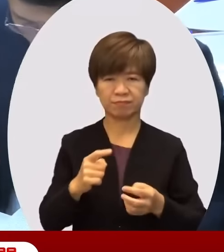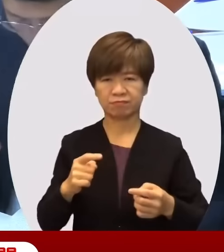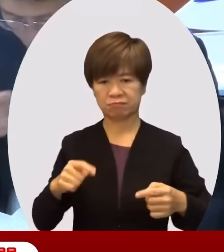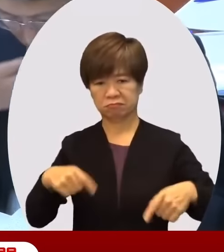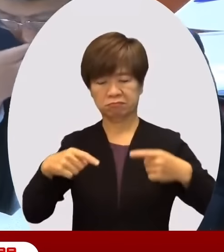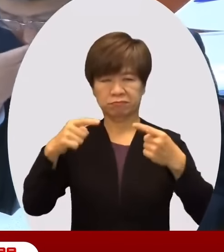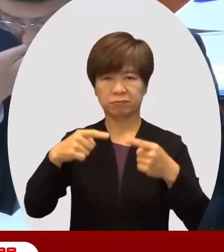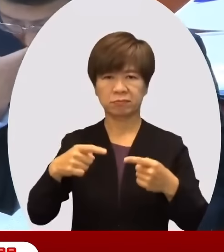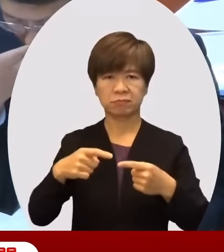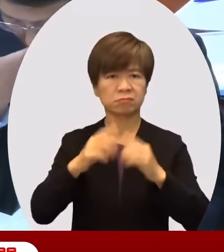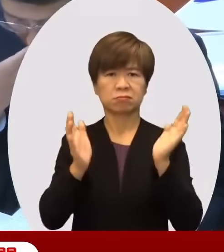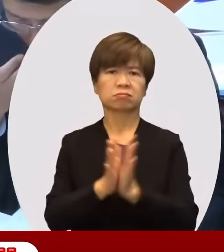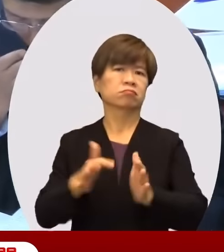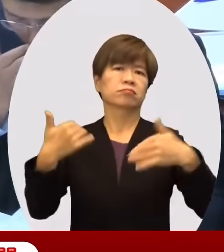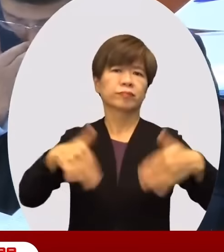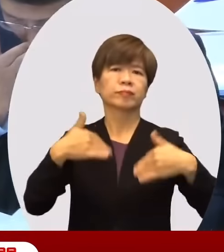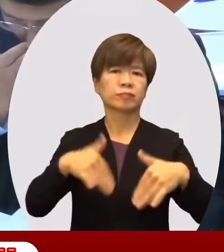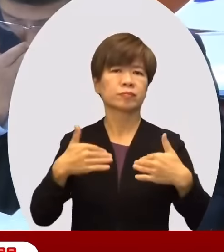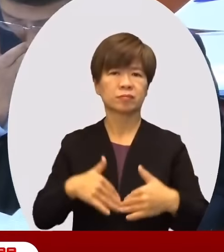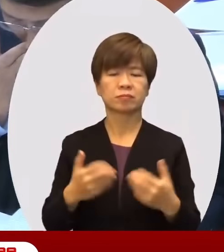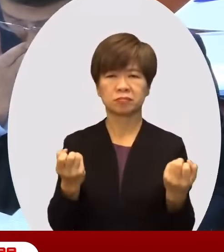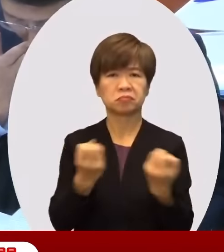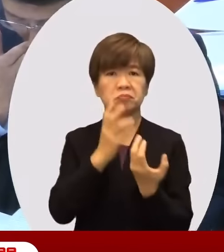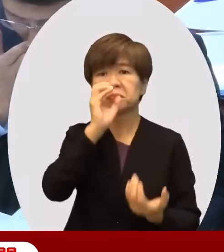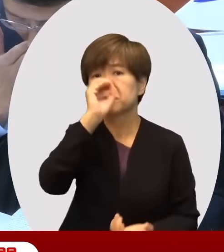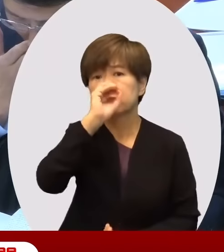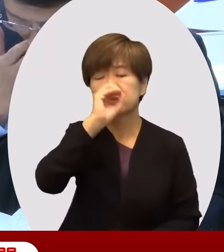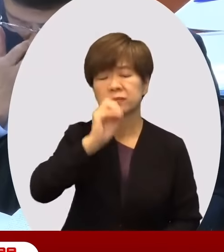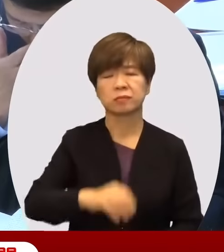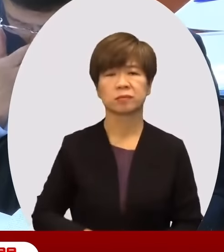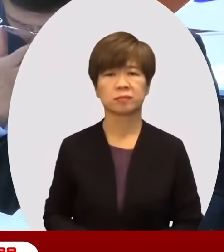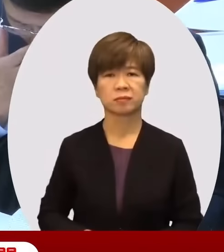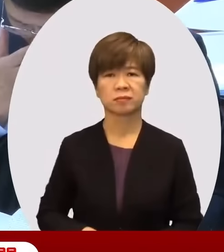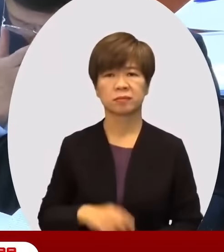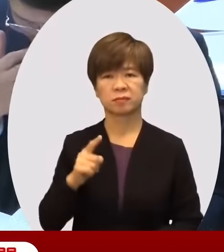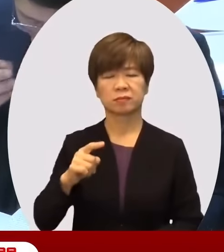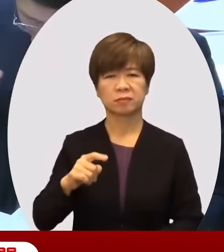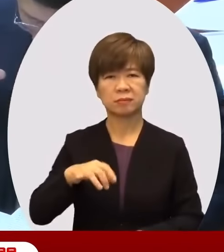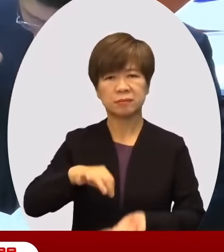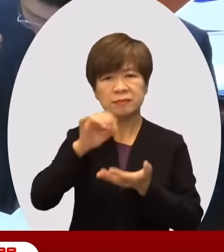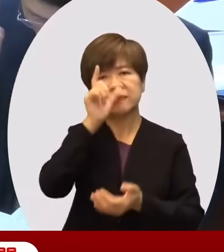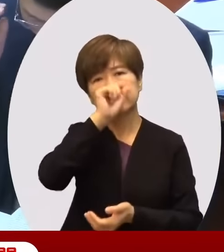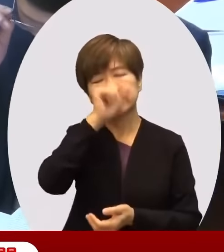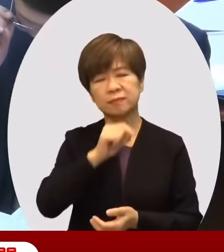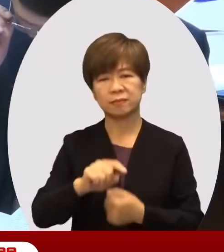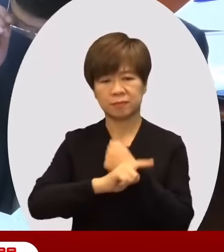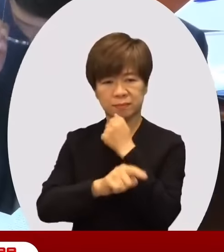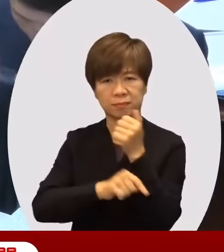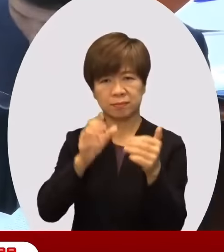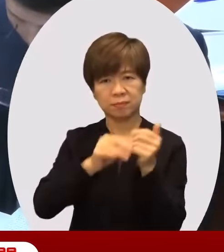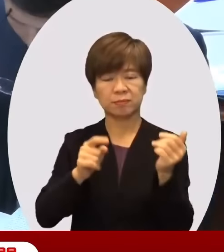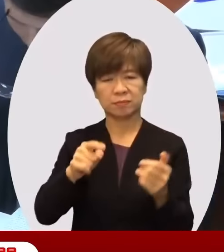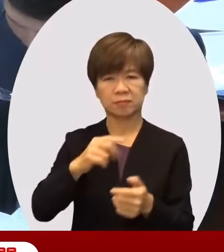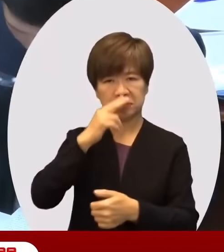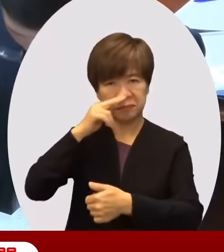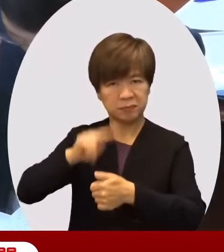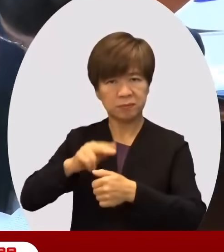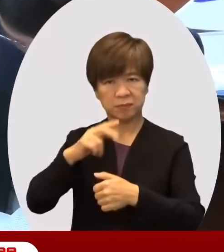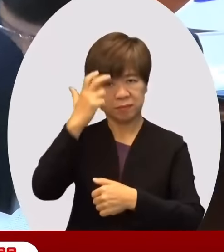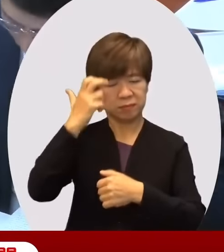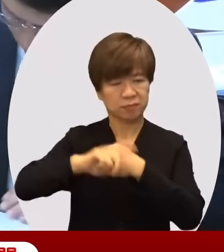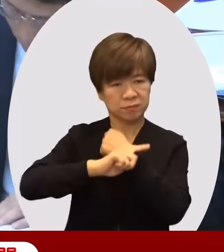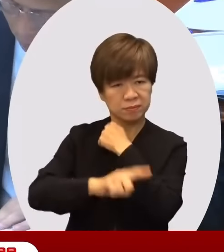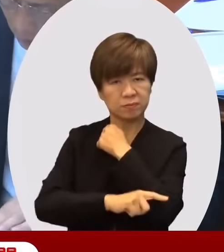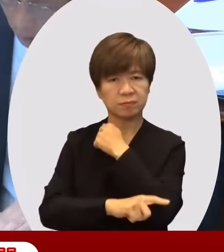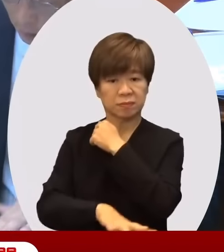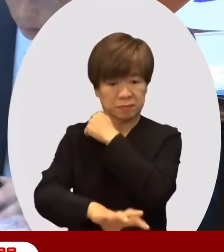议案件都没有出现之前，就一不断的说这个法案实际上已经侵犯了这个宪法基本